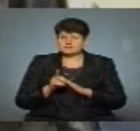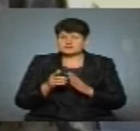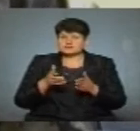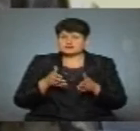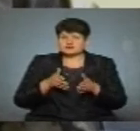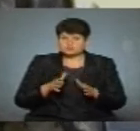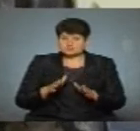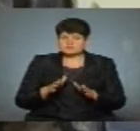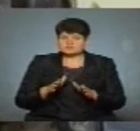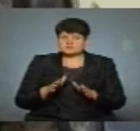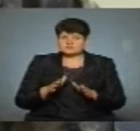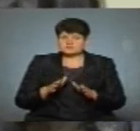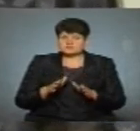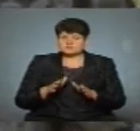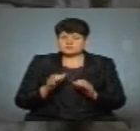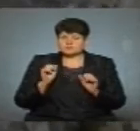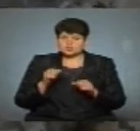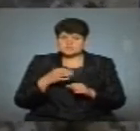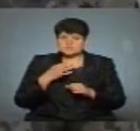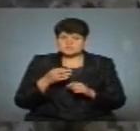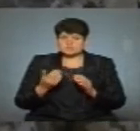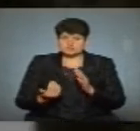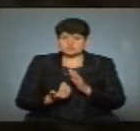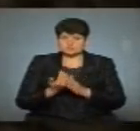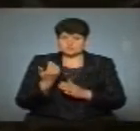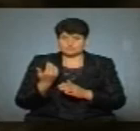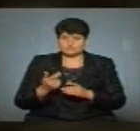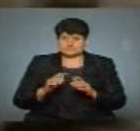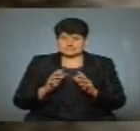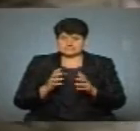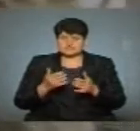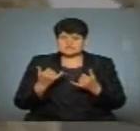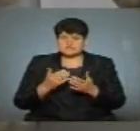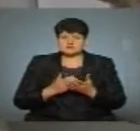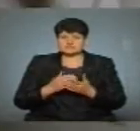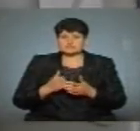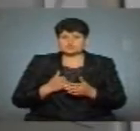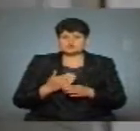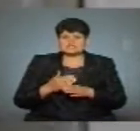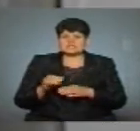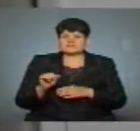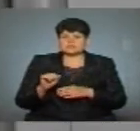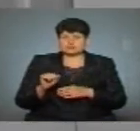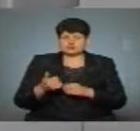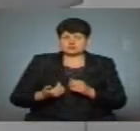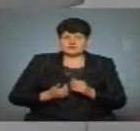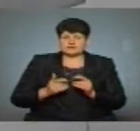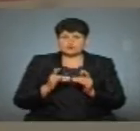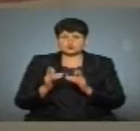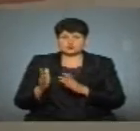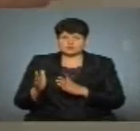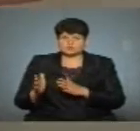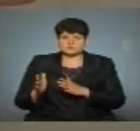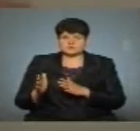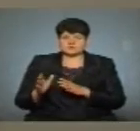народився, ну, можна сказати, заново на світ. Зараз Андрій служить у військовій частині в Теребовлі, живе у гуртожитку. На